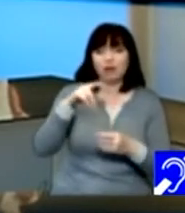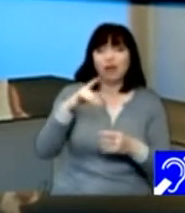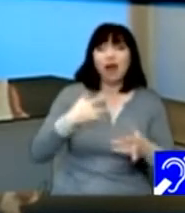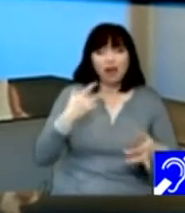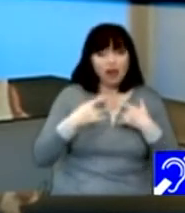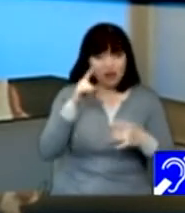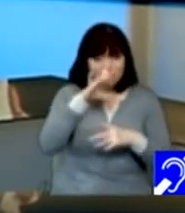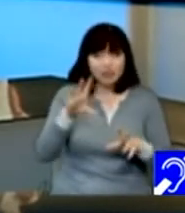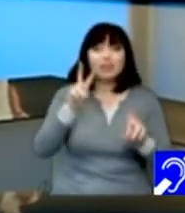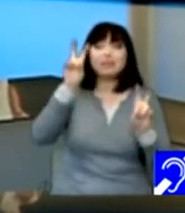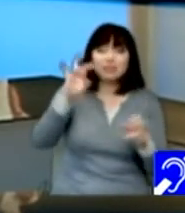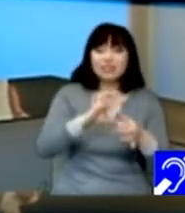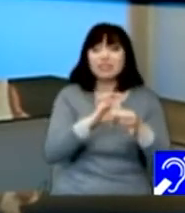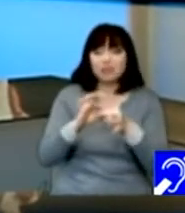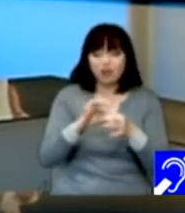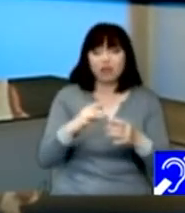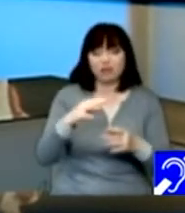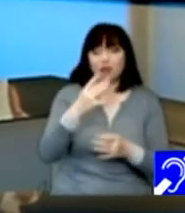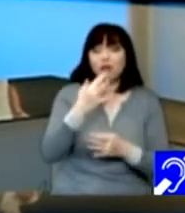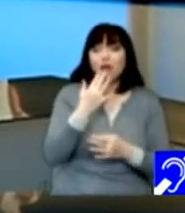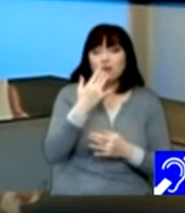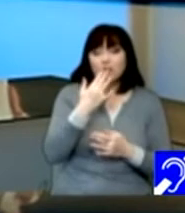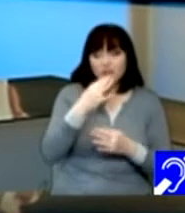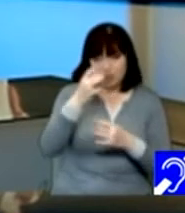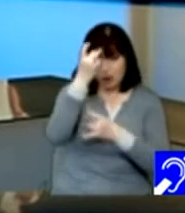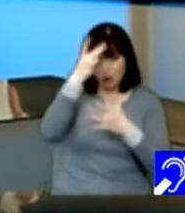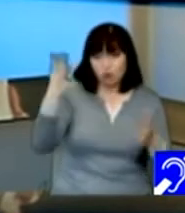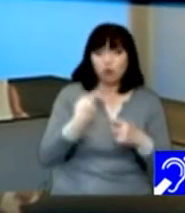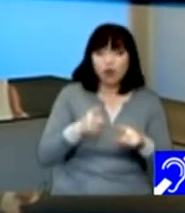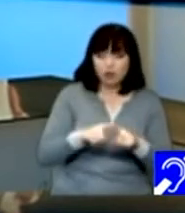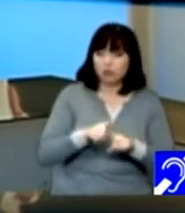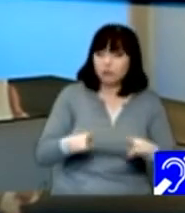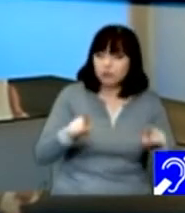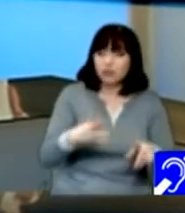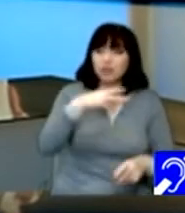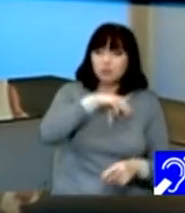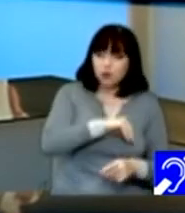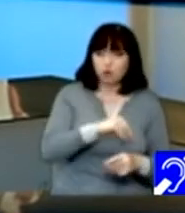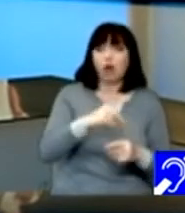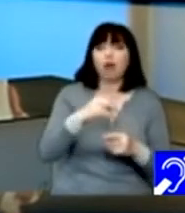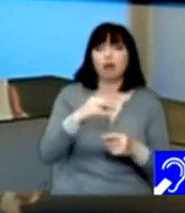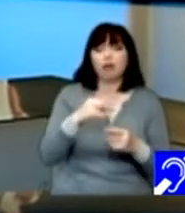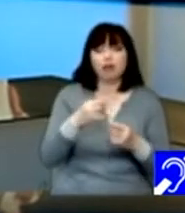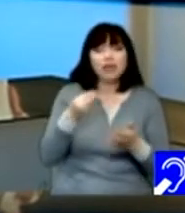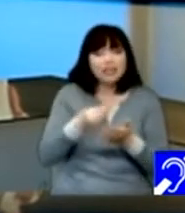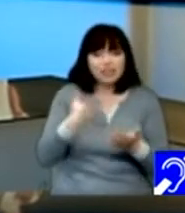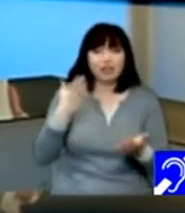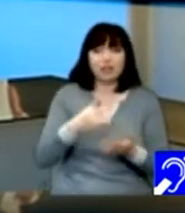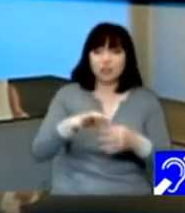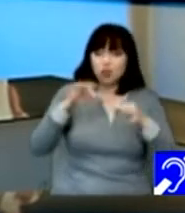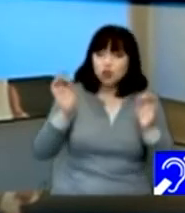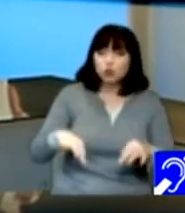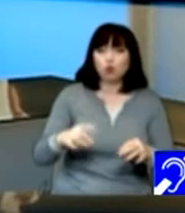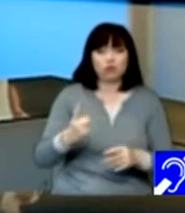Zilei Culturii Naționale pentru contribuția substanțială la promovarea valorilor spirituale ale neamului și înaltă măiestrie